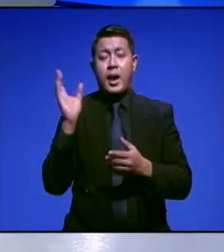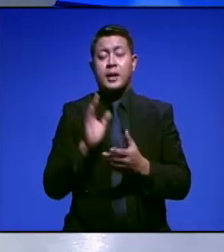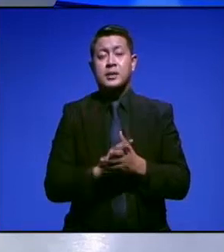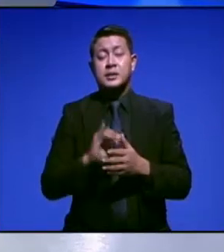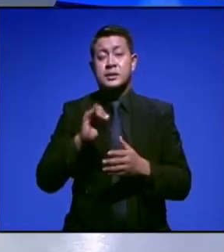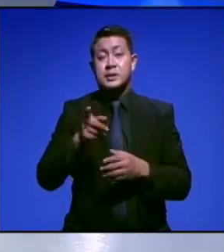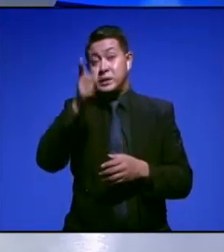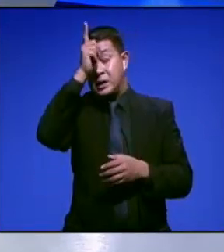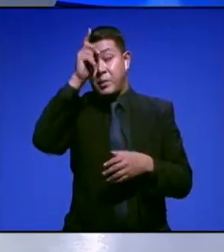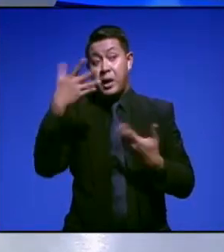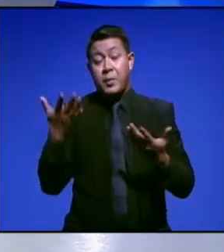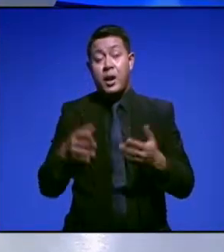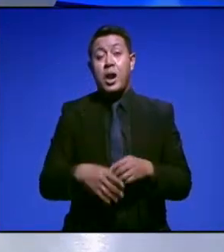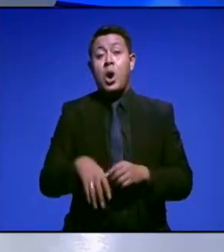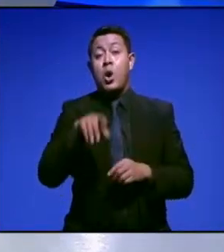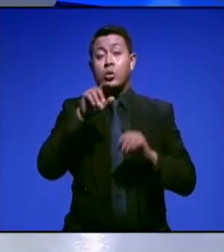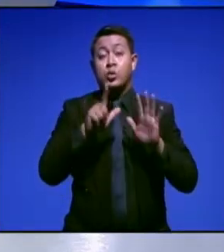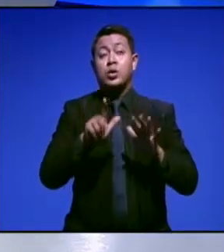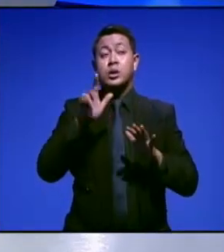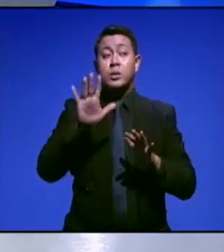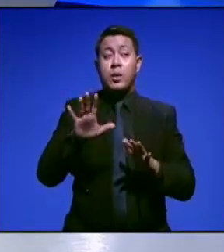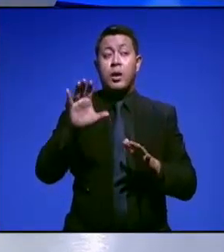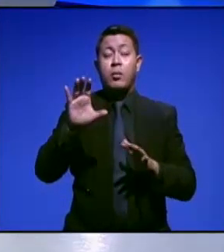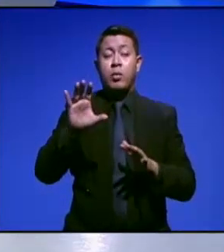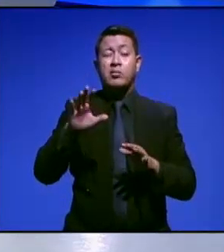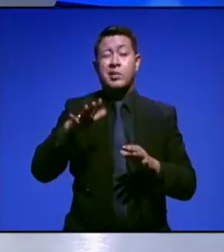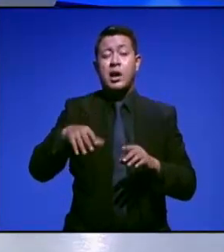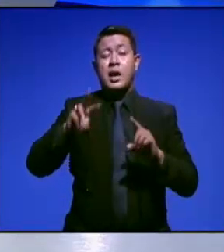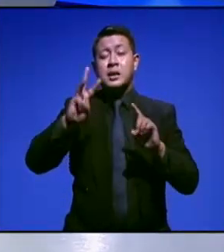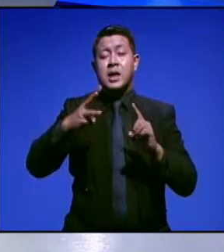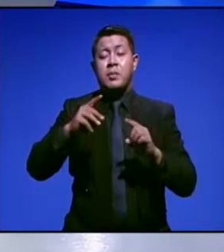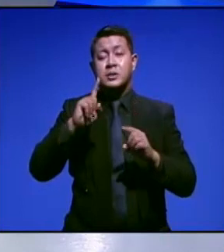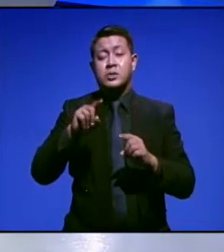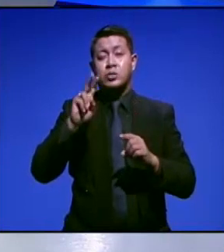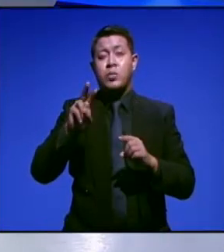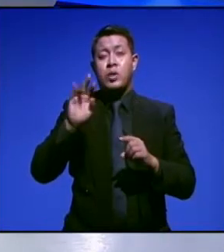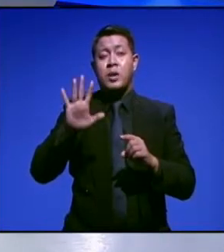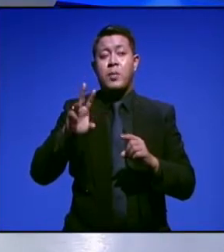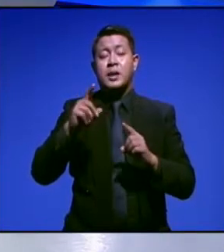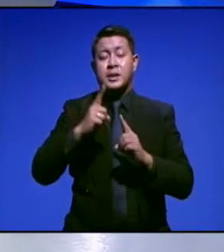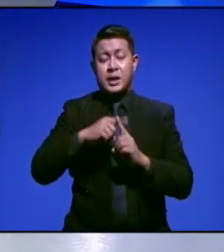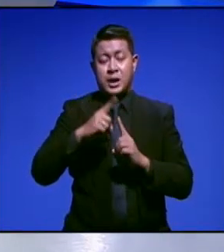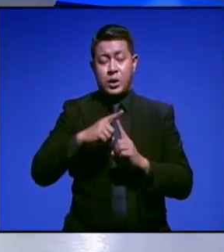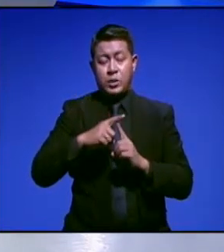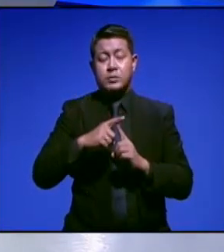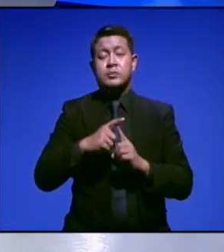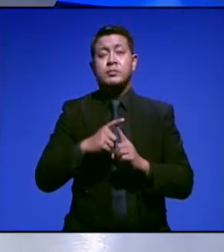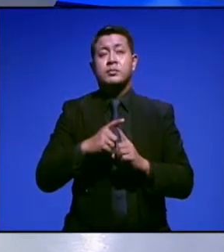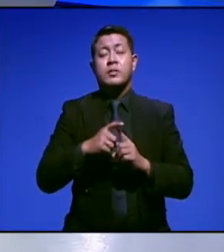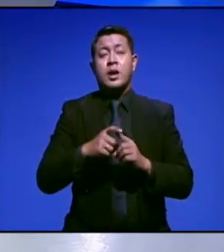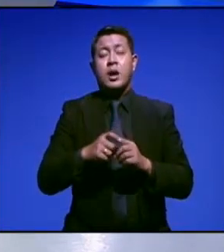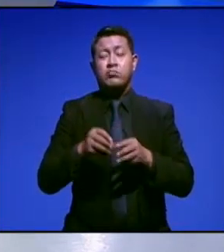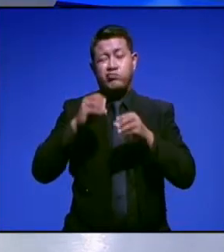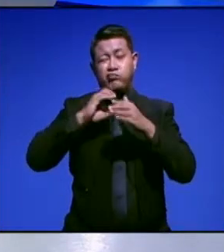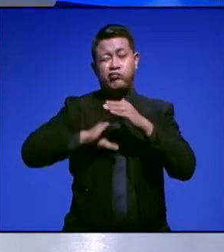bagaimana dengan Jerman 750 miliar Euro atau sekitar 13100 25 Triliun Rupiah